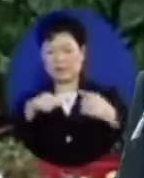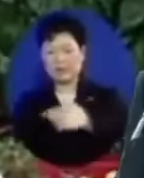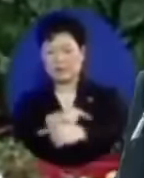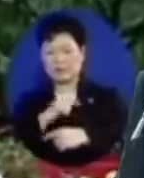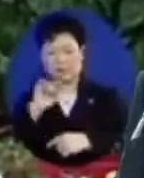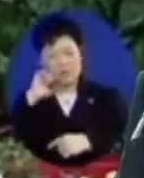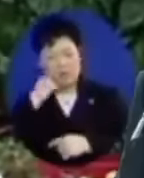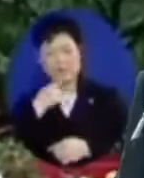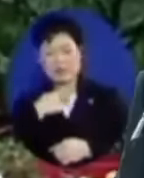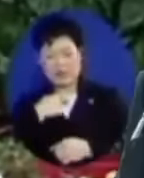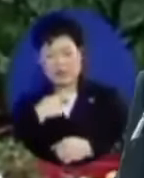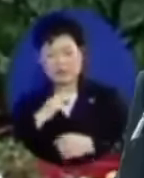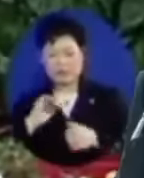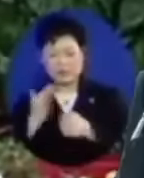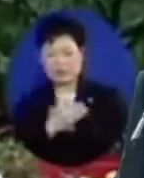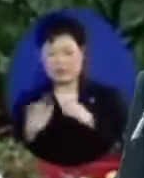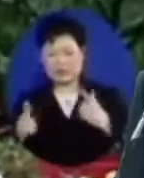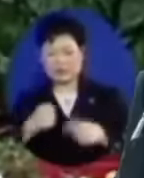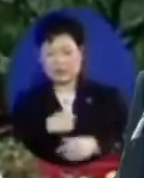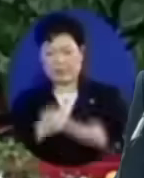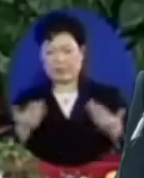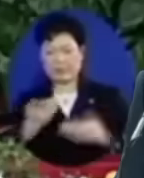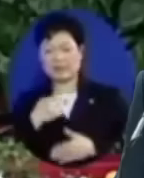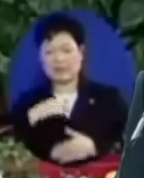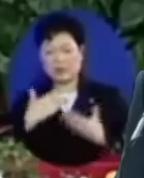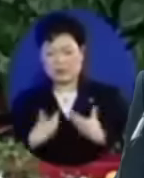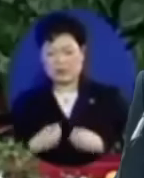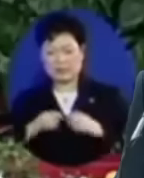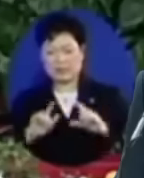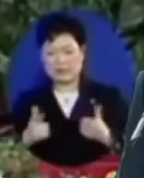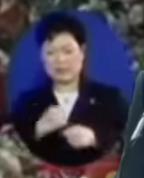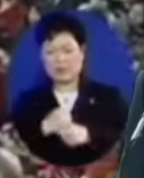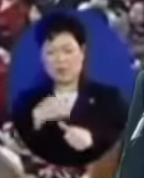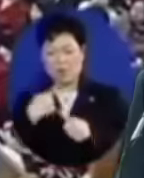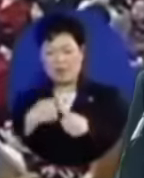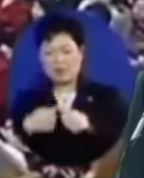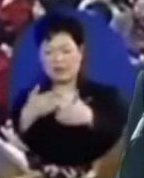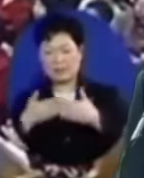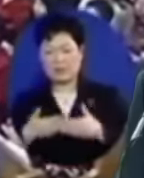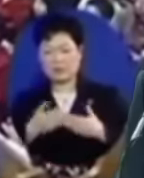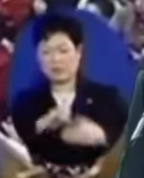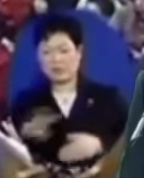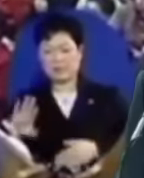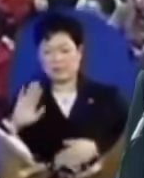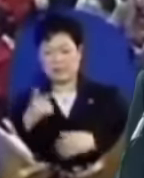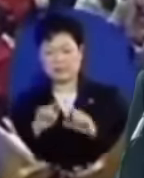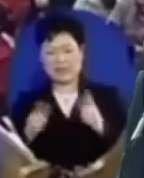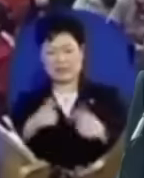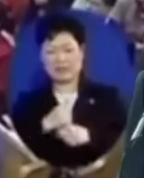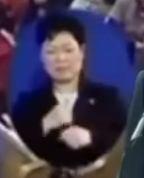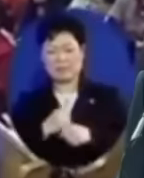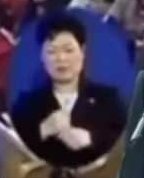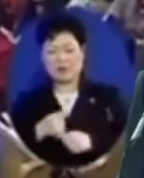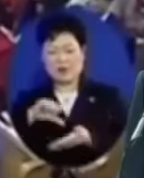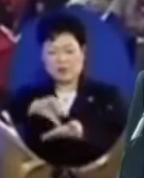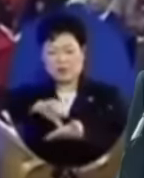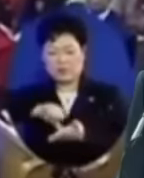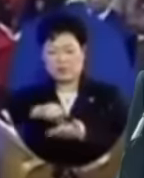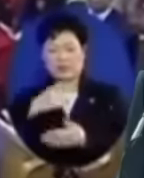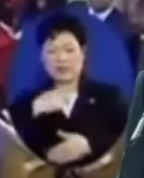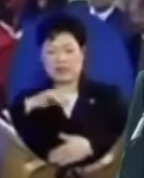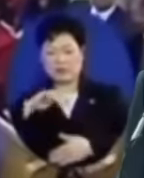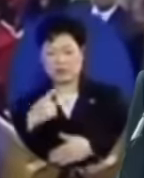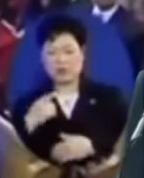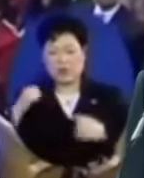당하여도 쌓이지 아니하며 답답한 일을 당하여도 낙심하지 아니하며 박해를 받아도 버림받지 아니하며